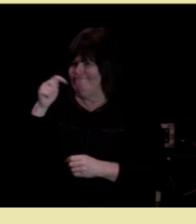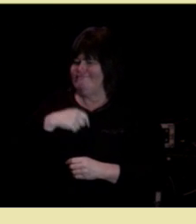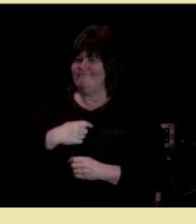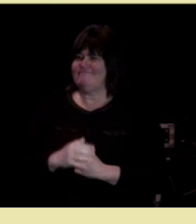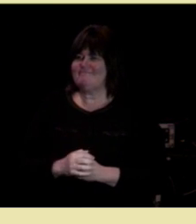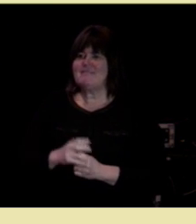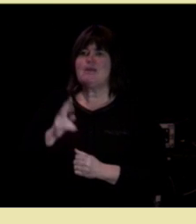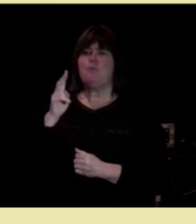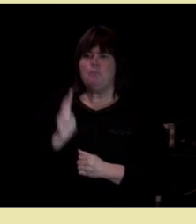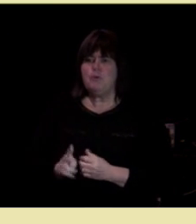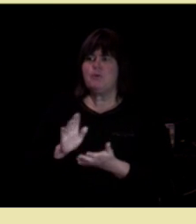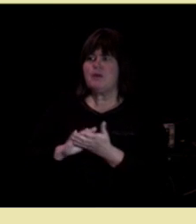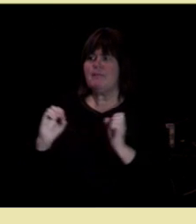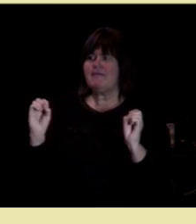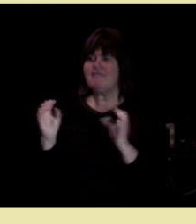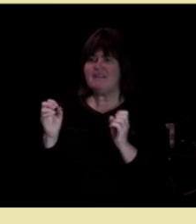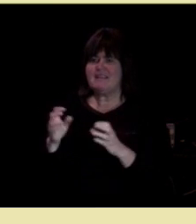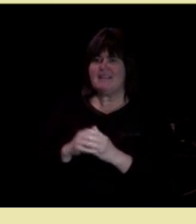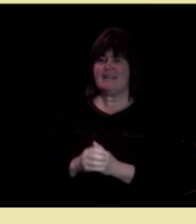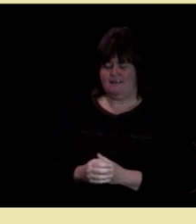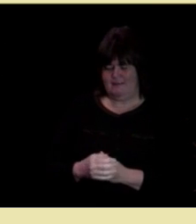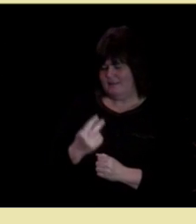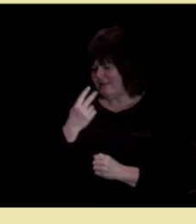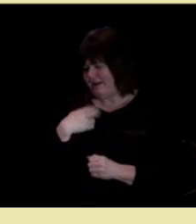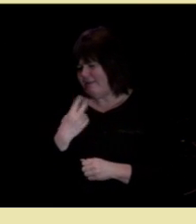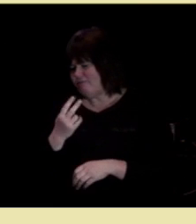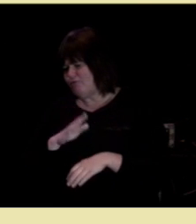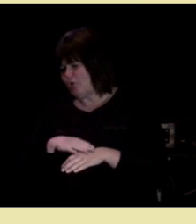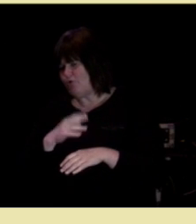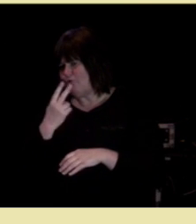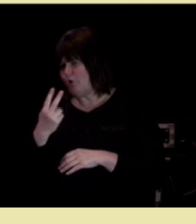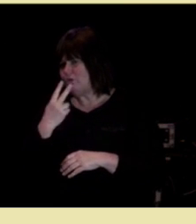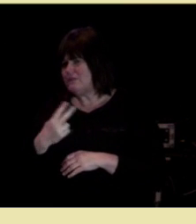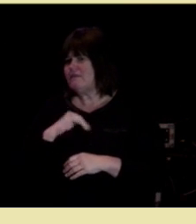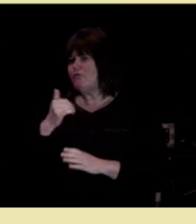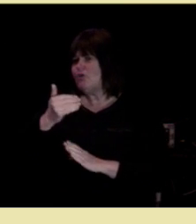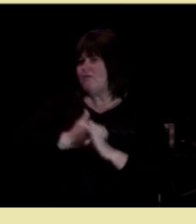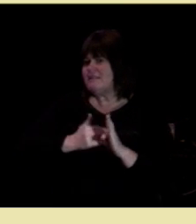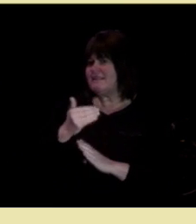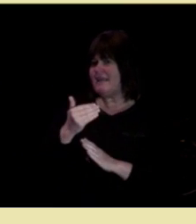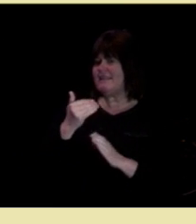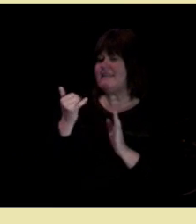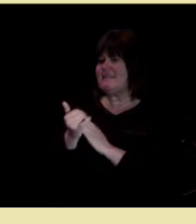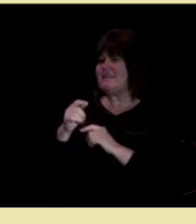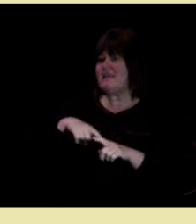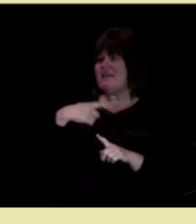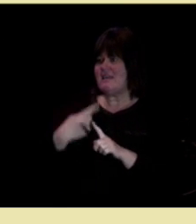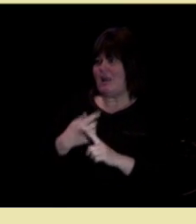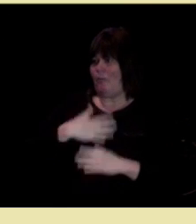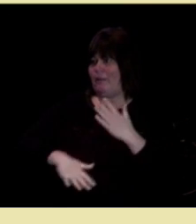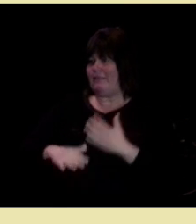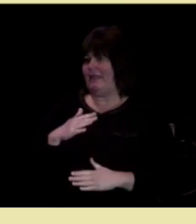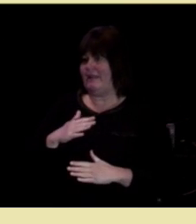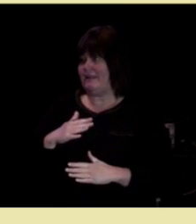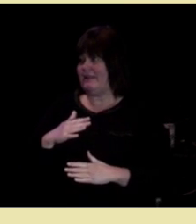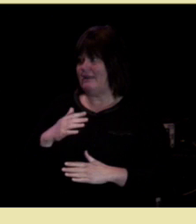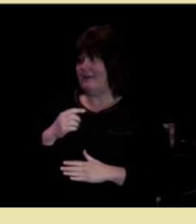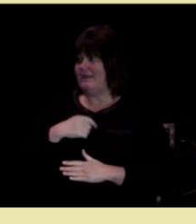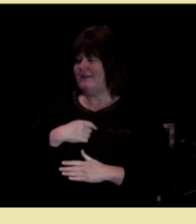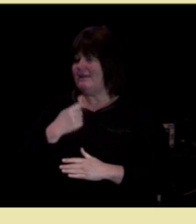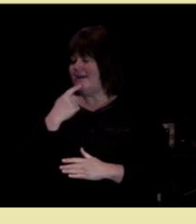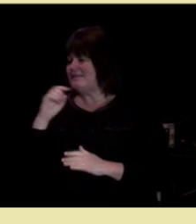Brukermedvirkning, en forutsetning for kvalitet I rehabilitering. Jeg skal belyse det, slik som Gullvåg